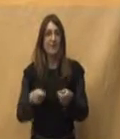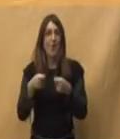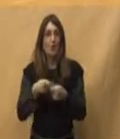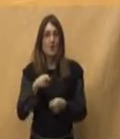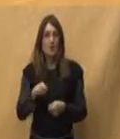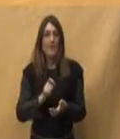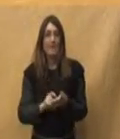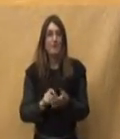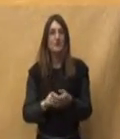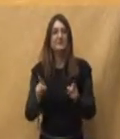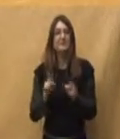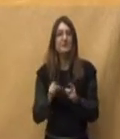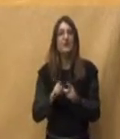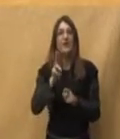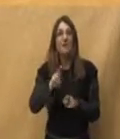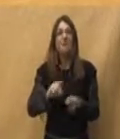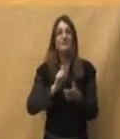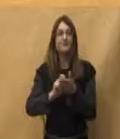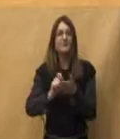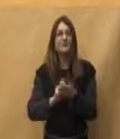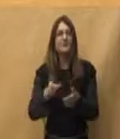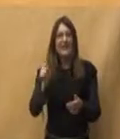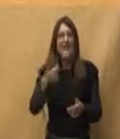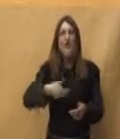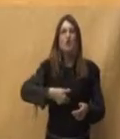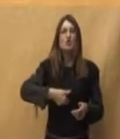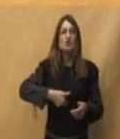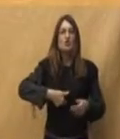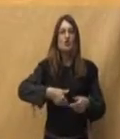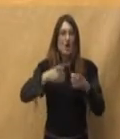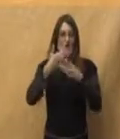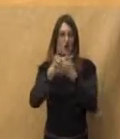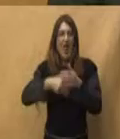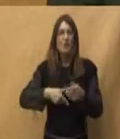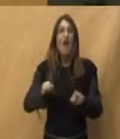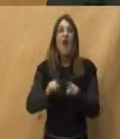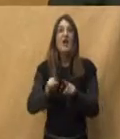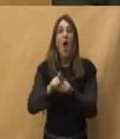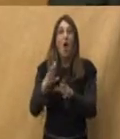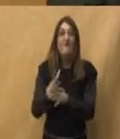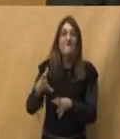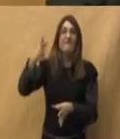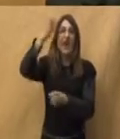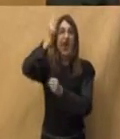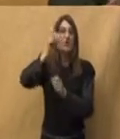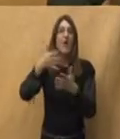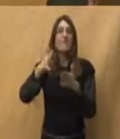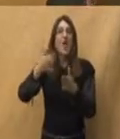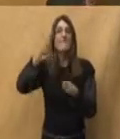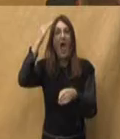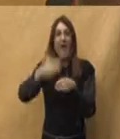poglavlje. A imate poglavlje i je li želudac vreća bez dna? Je li želudac vreća bez dna?